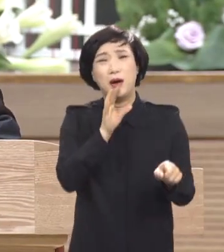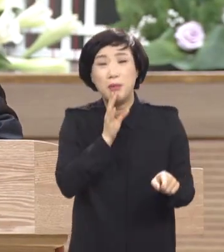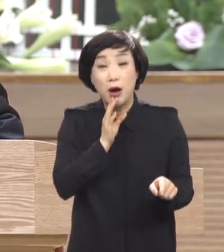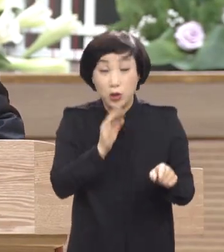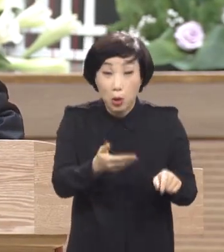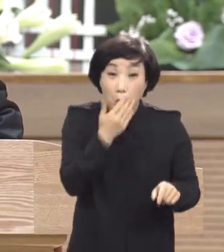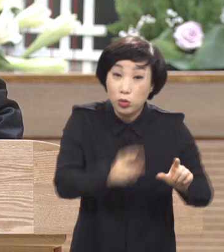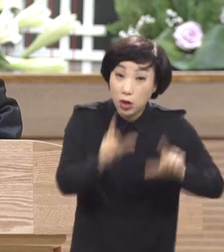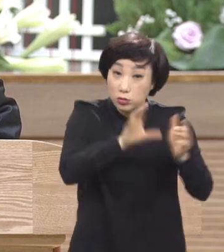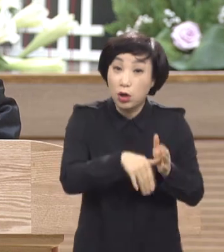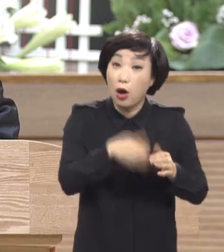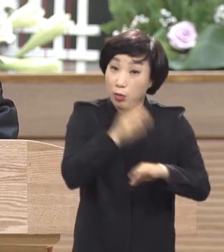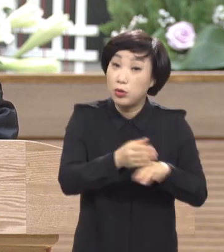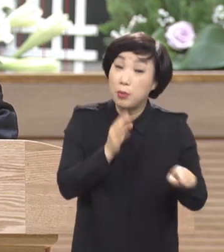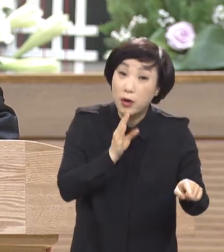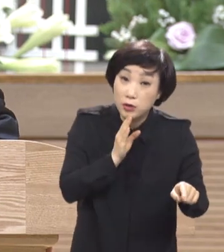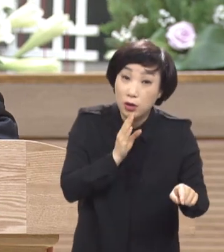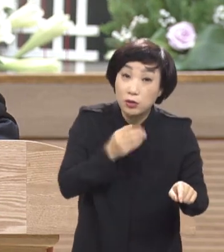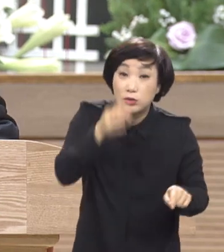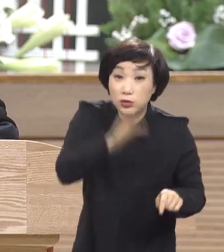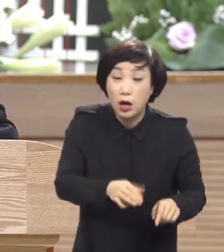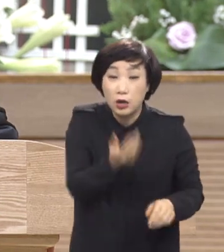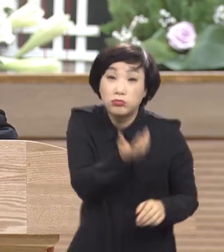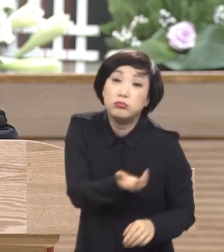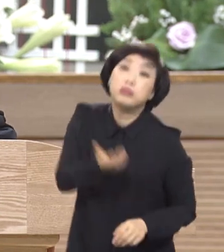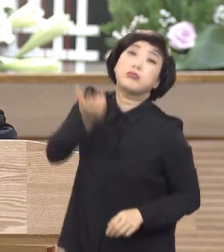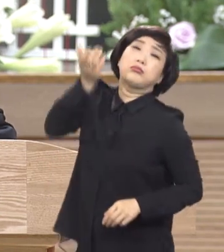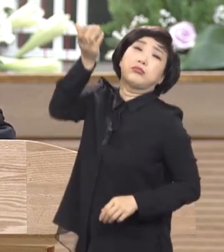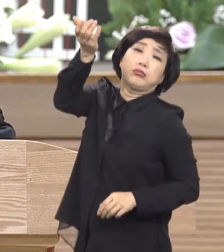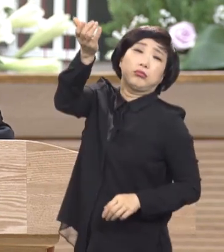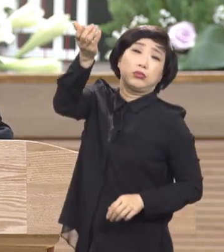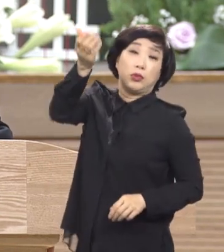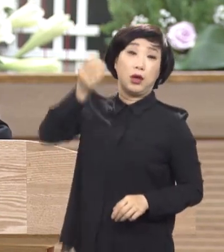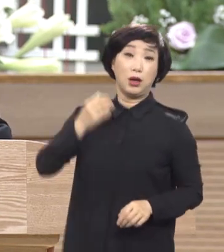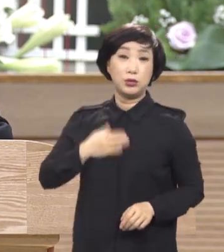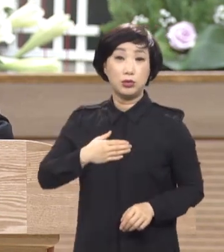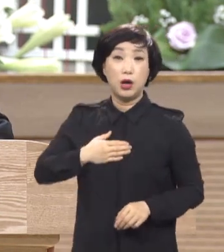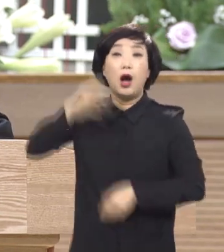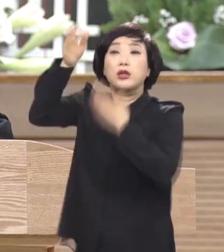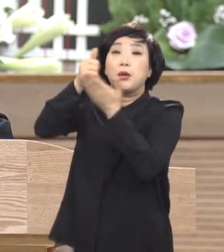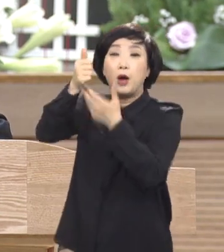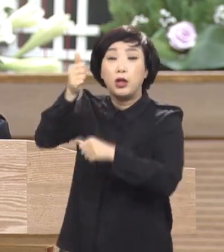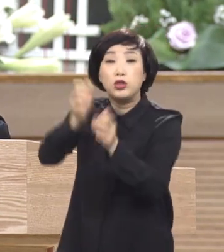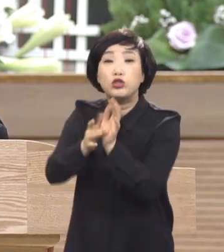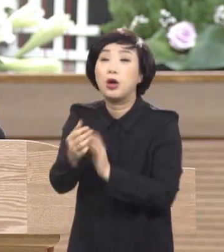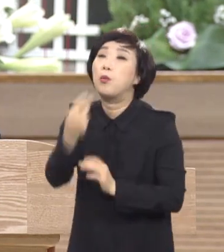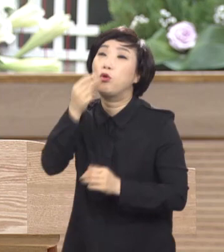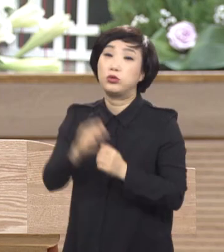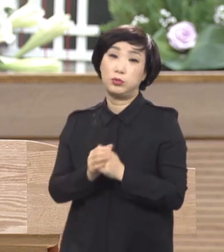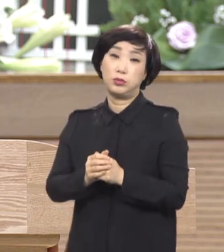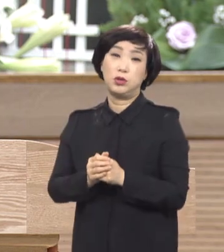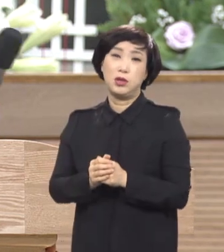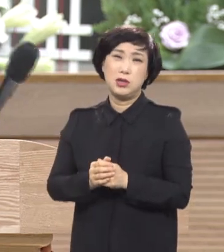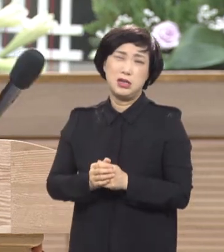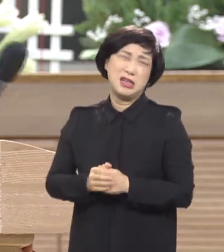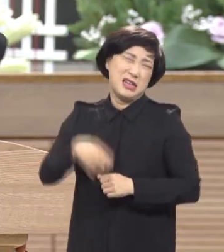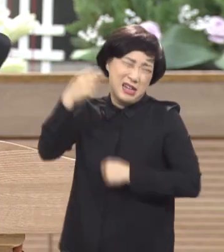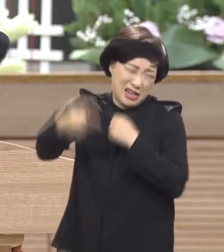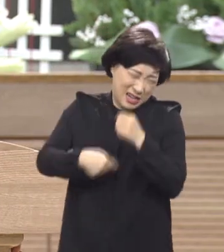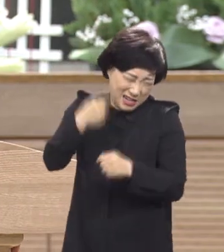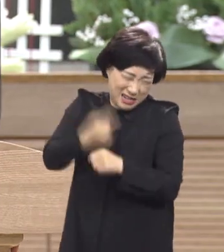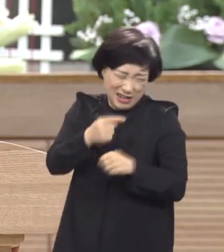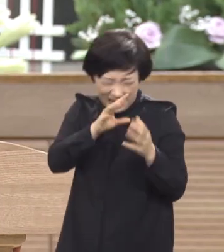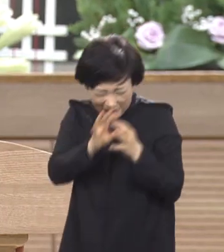먹고 사는 일에 감사해야지 우리는 그 수준에서가 아니야 하나님의 아들은 목숨은 사출라의 은혜야